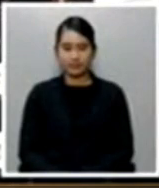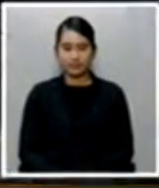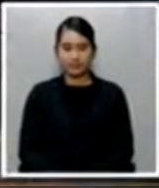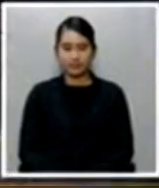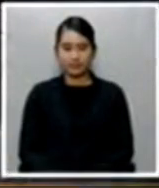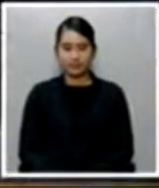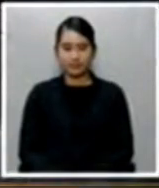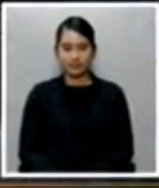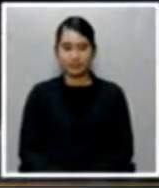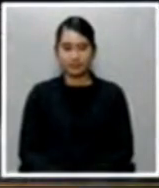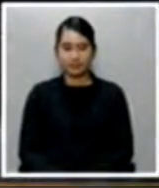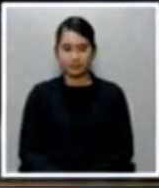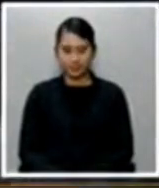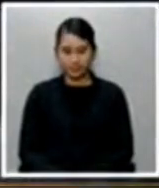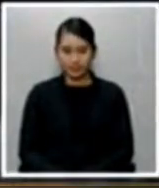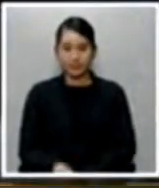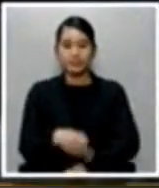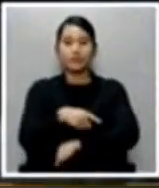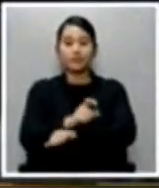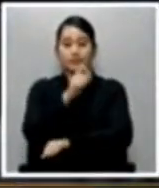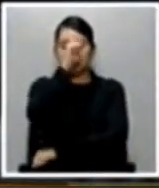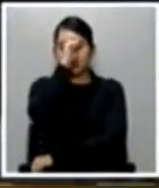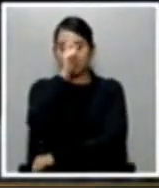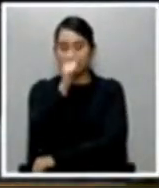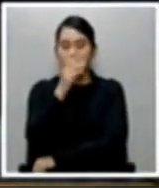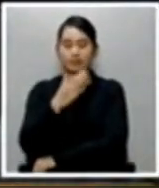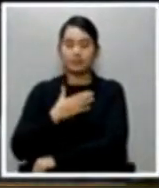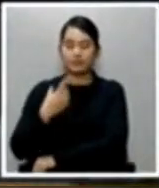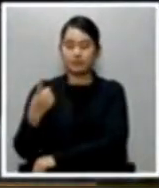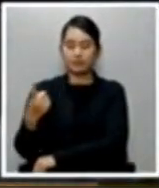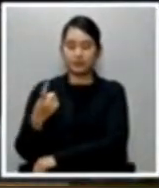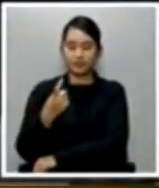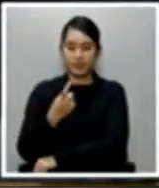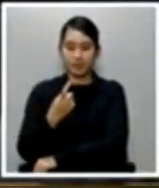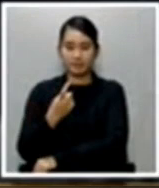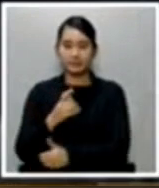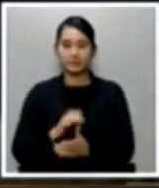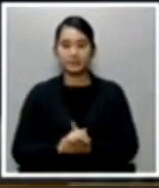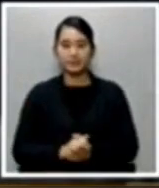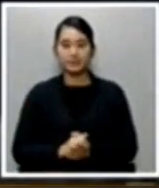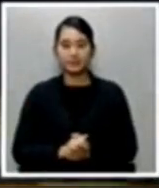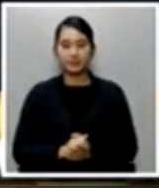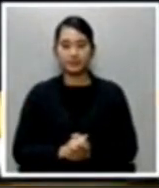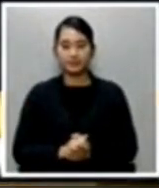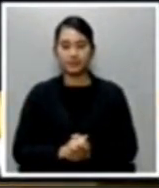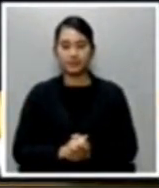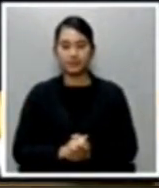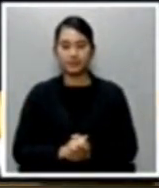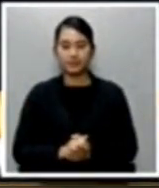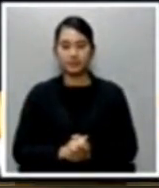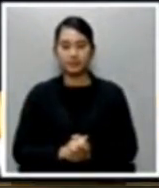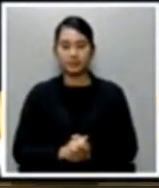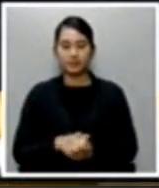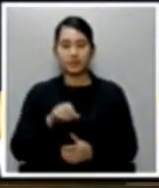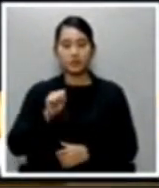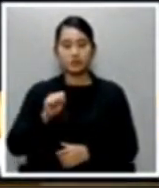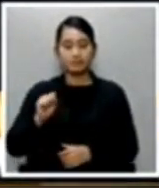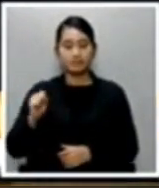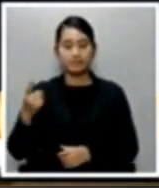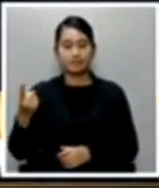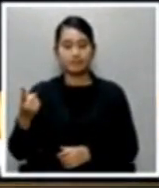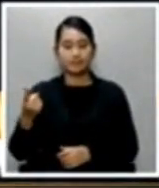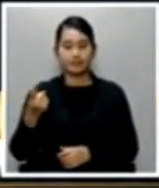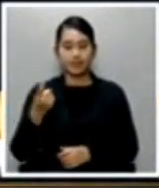กราบเรียนท่านประธานสภาที่เคารพนะครับคำถามที่ท่าน อาสสท่านอาจารย์พิสิ